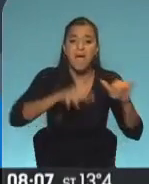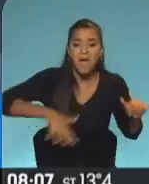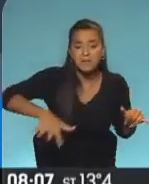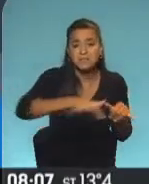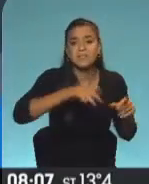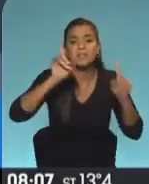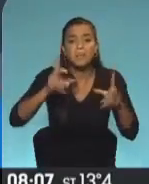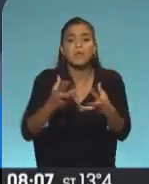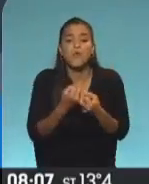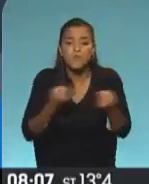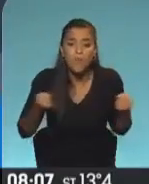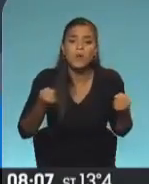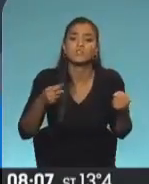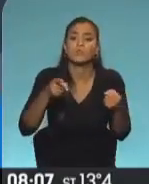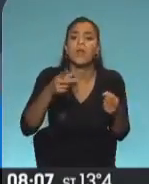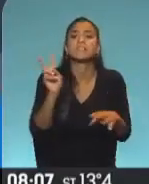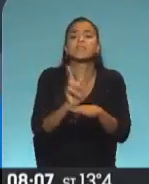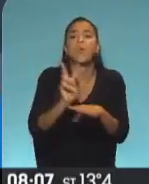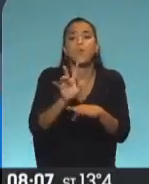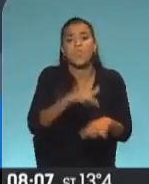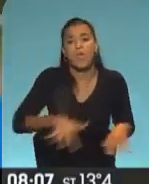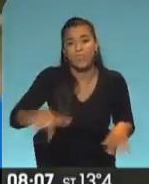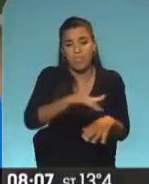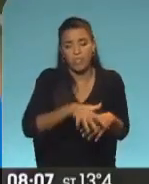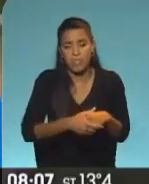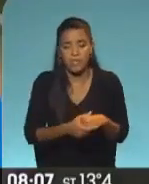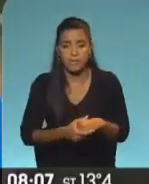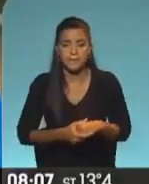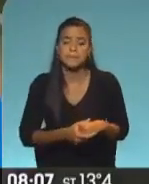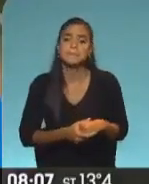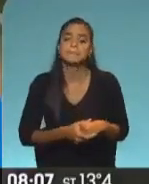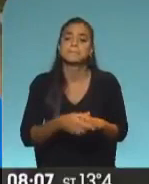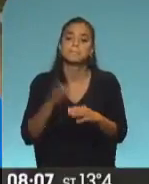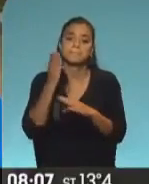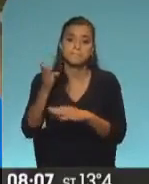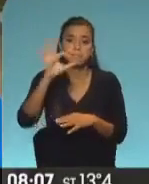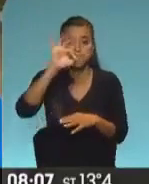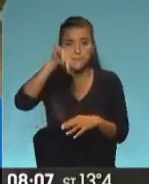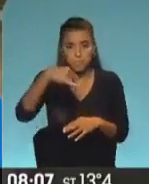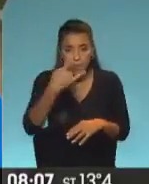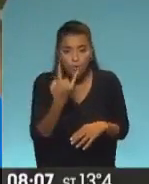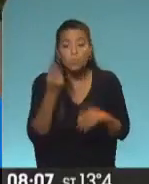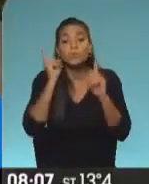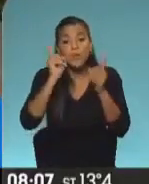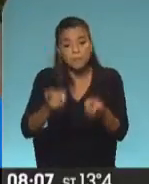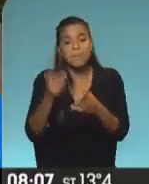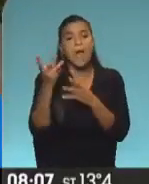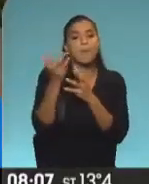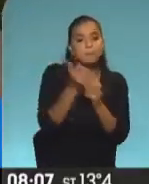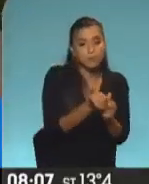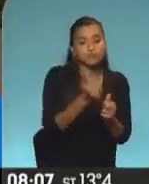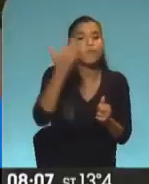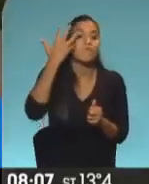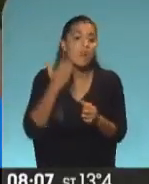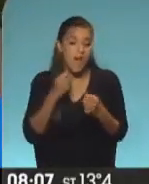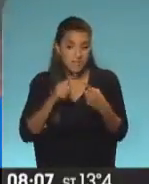broader effort to maintain international peace and security. El pedido de Naciones Unidas también fue respaldado por